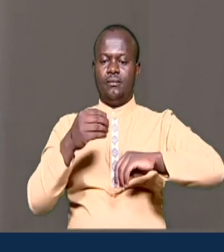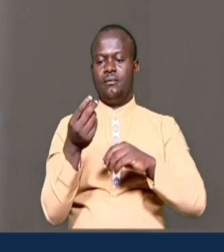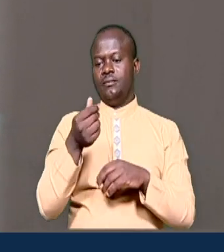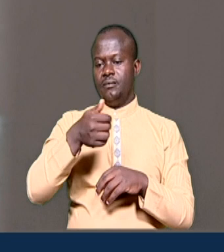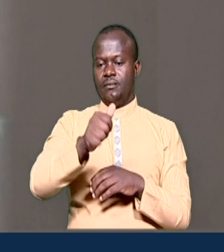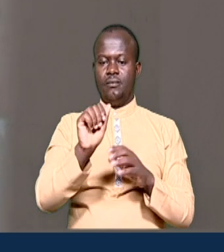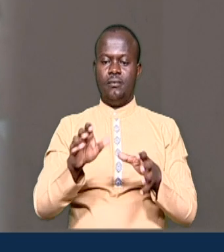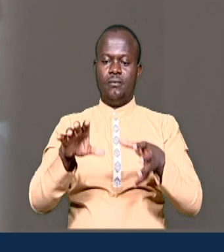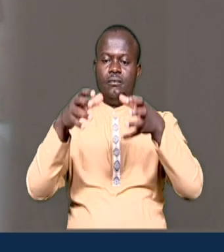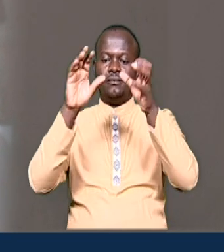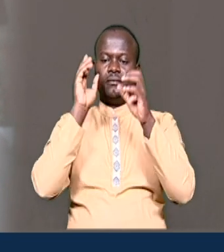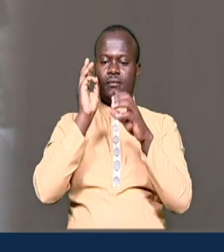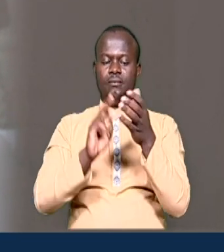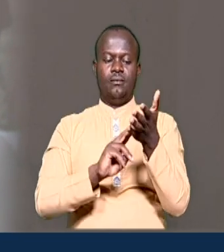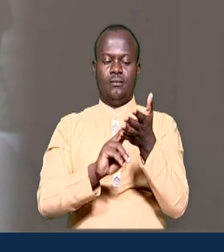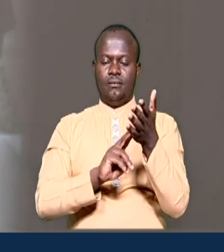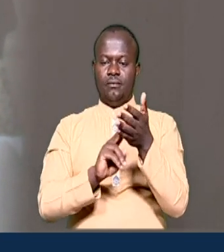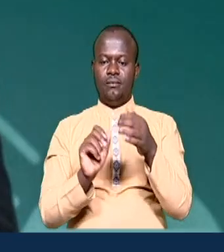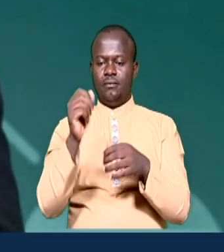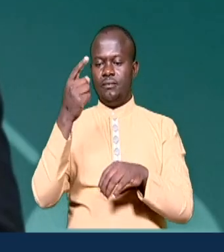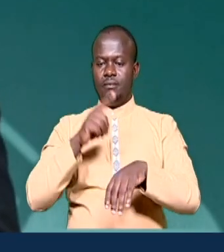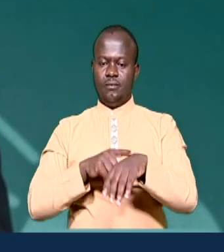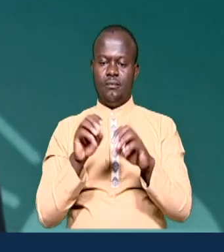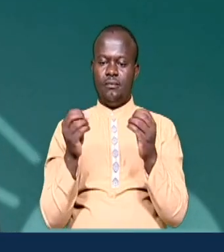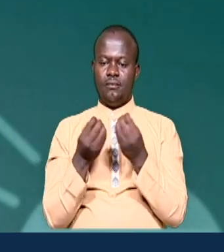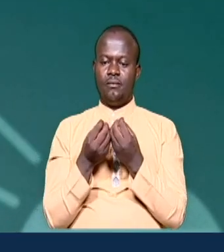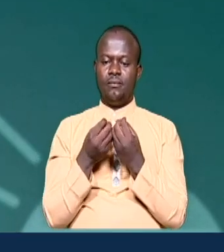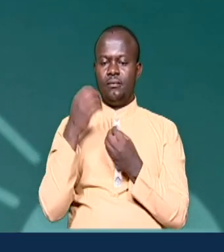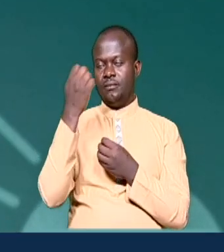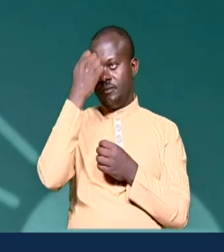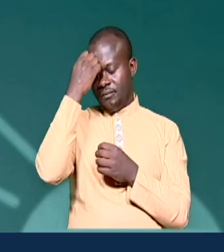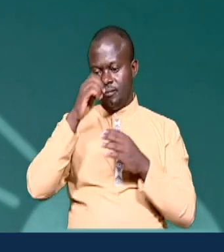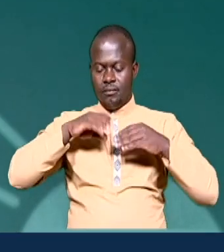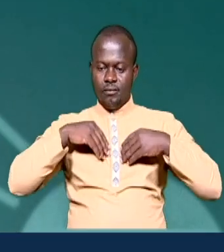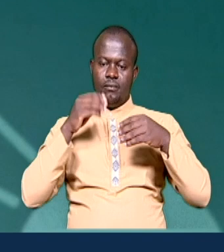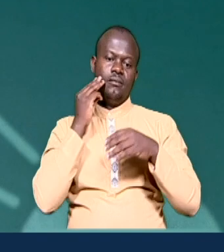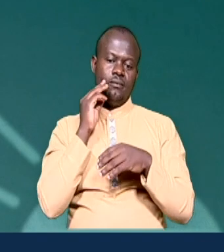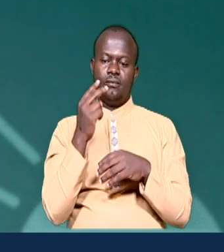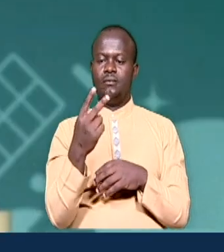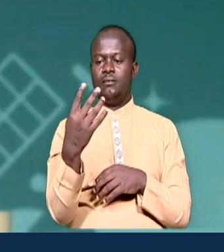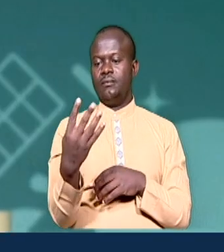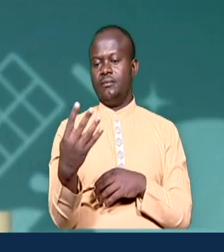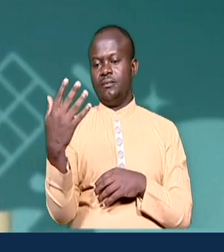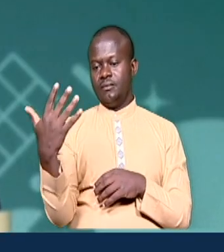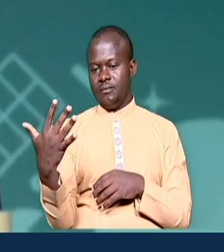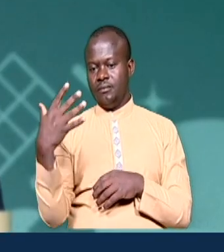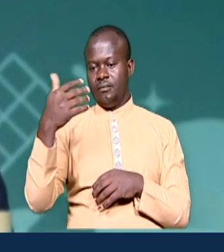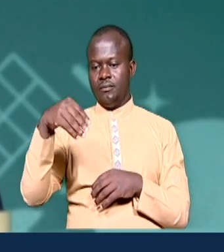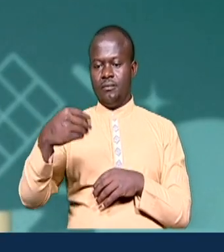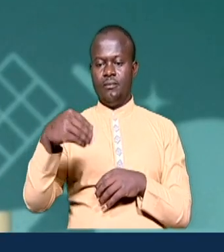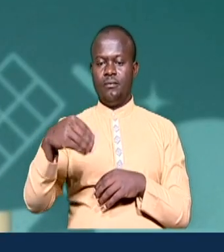y'icyo kigega kizakoresha. Ku ikubitiro, Umuryango w'Ubumwe bw'Uburayi wari wemeye gutanga miliyoni 245